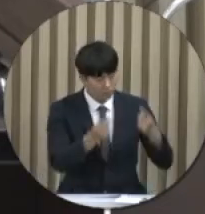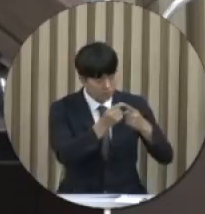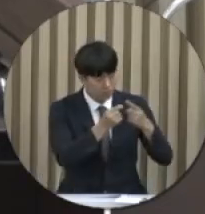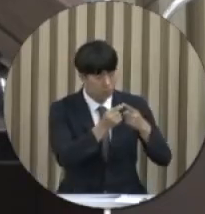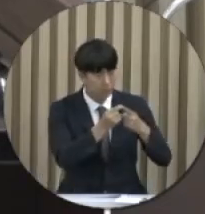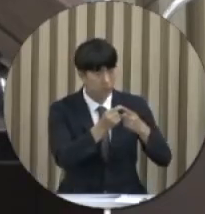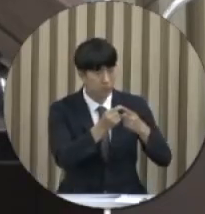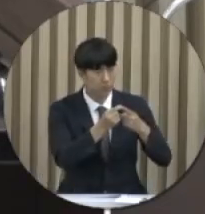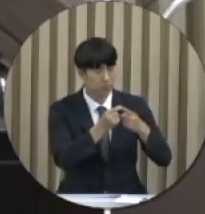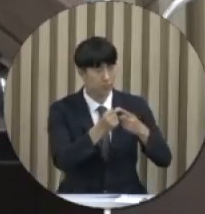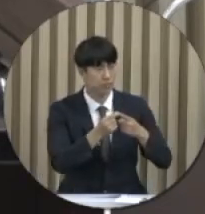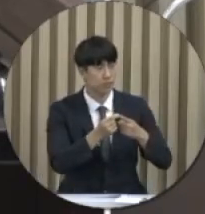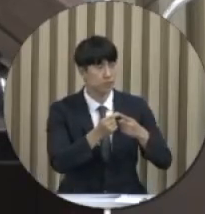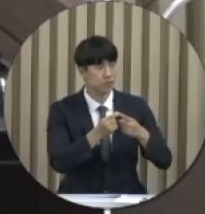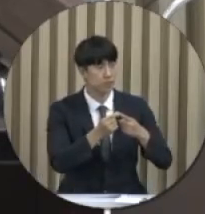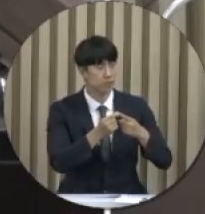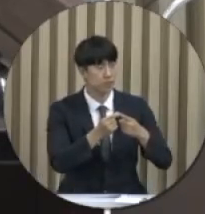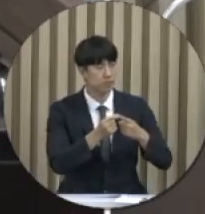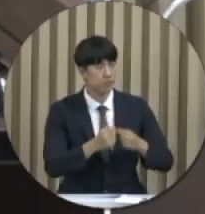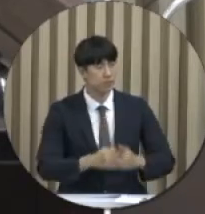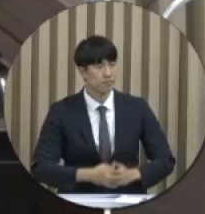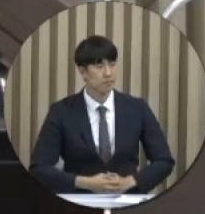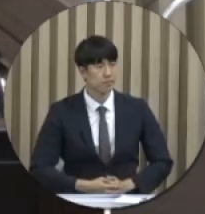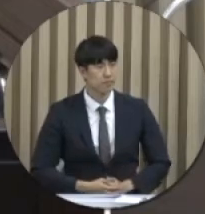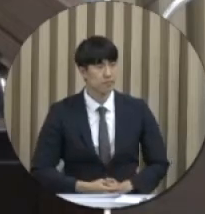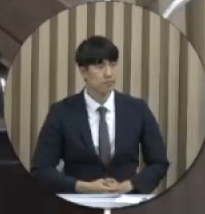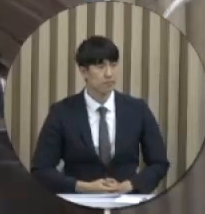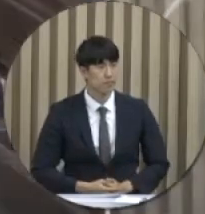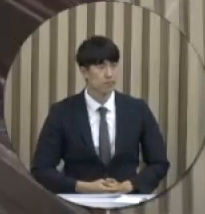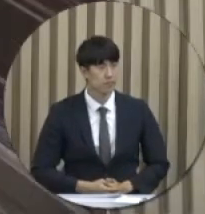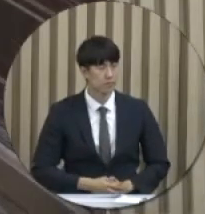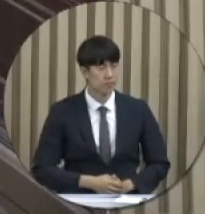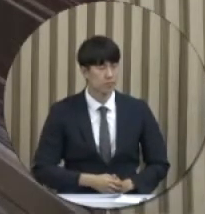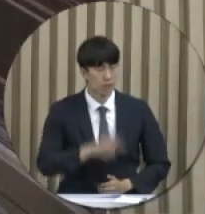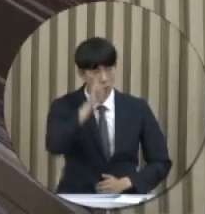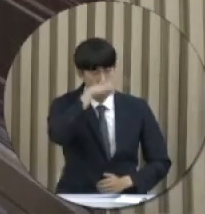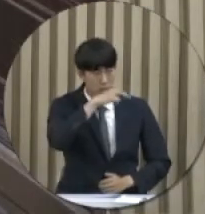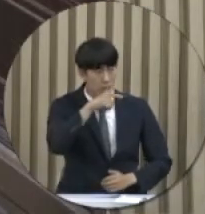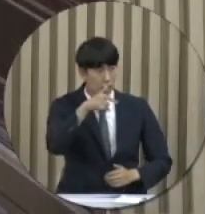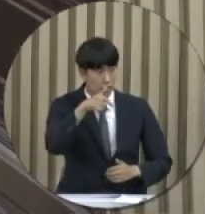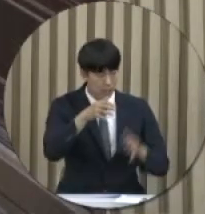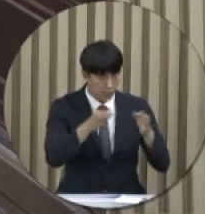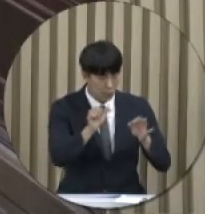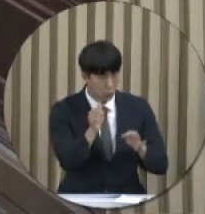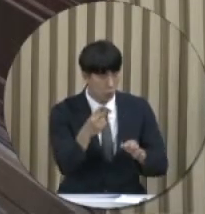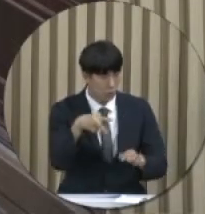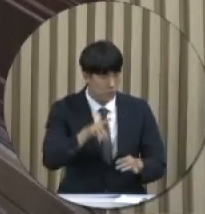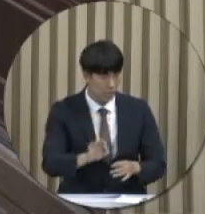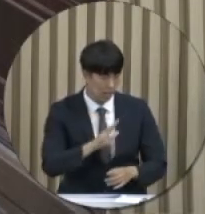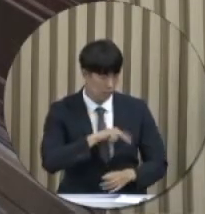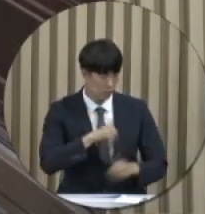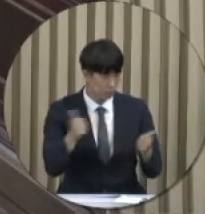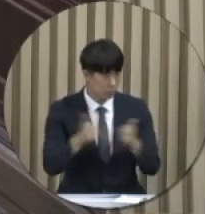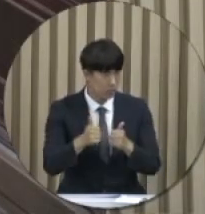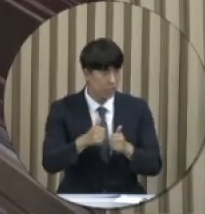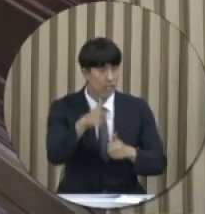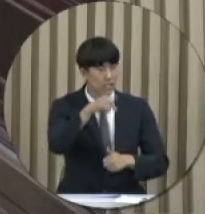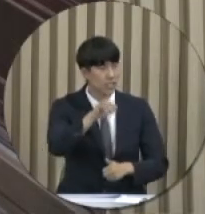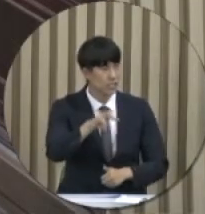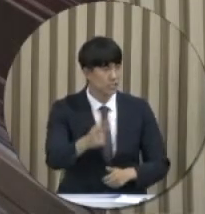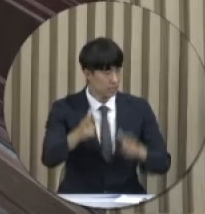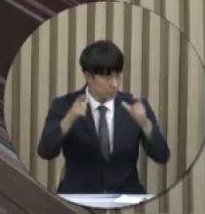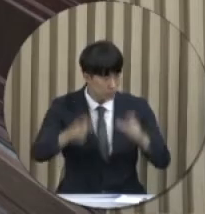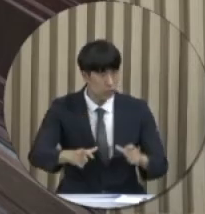번째로 우리 그 오전에 김효상 우리 존경하는 김효상 의원님께서 비산지구